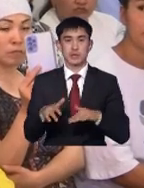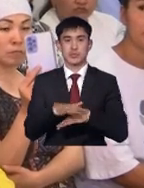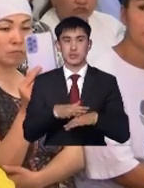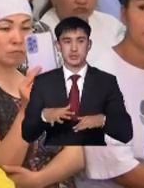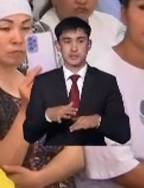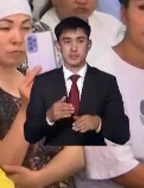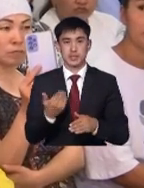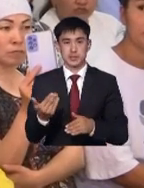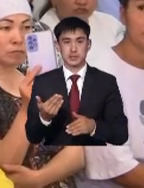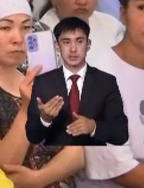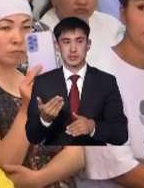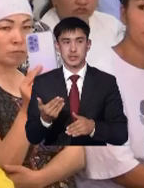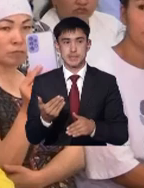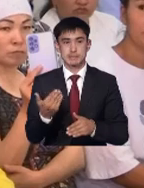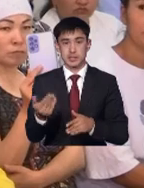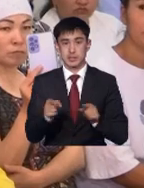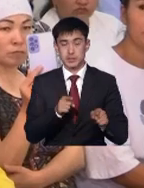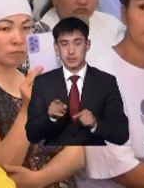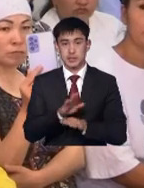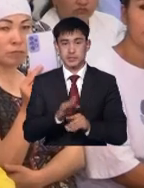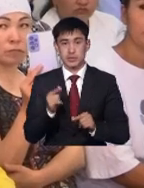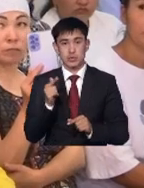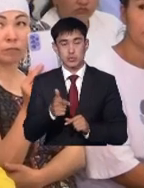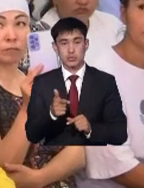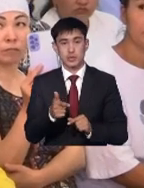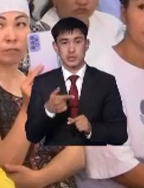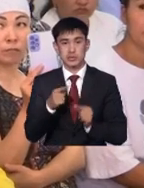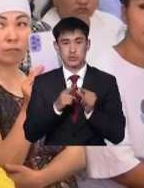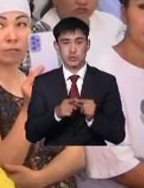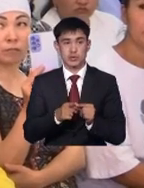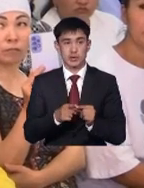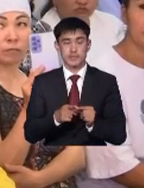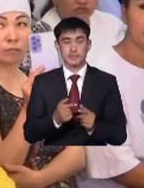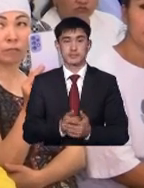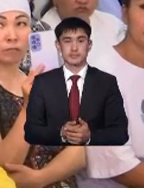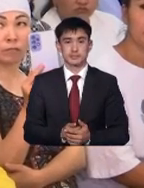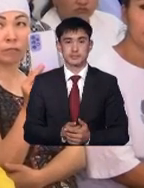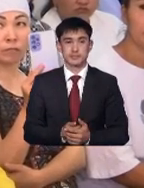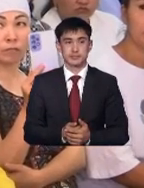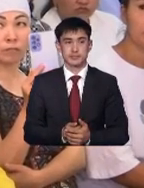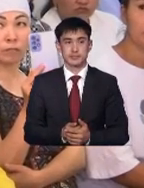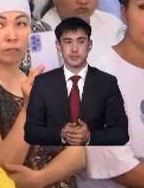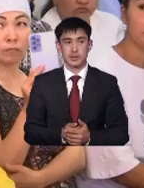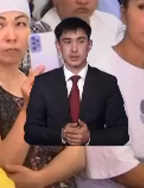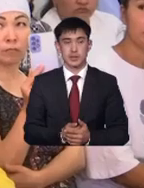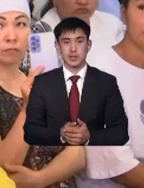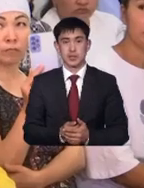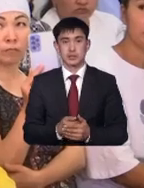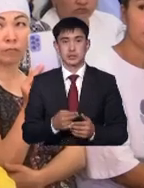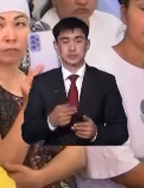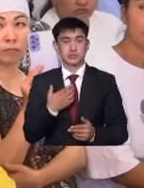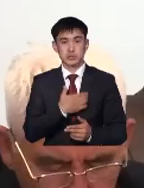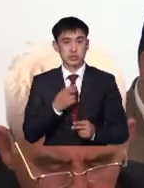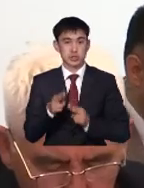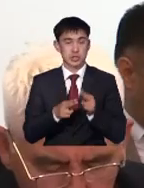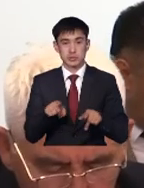адамдардың сен бүйтіп айттың ғой, сен бүйтіп айттың ғой, мойындасай деп жәндегі бұл кісіге көрсетіп жатқан наразылығы көріп тұр.